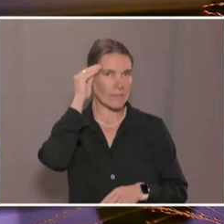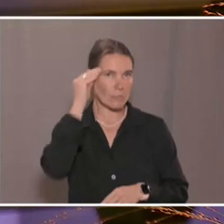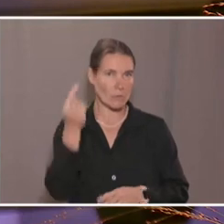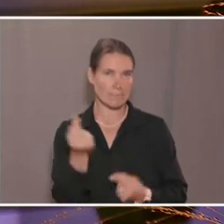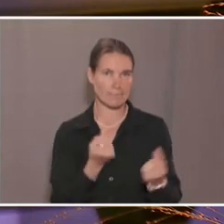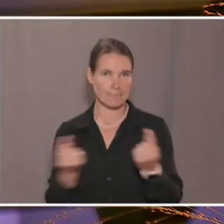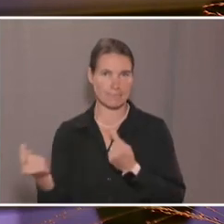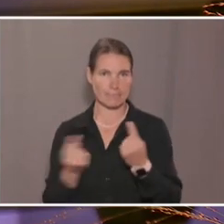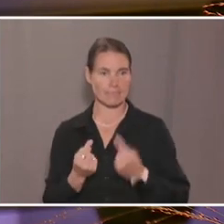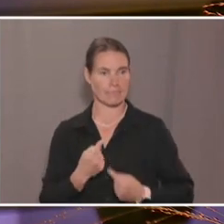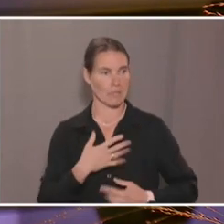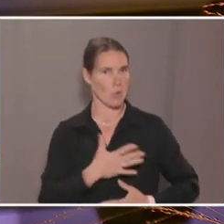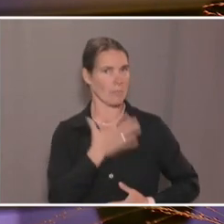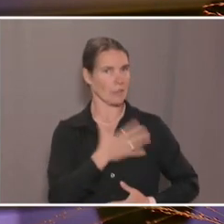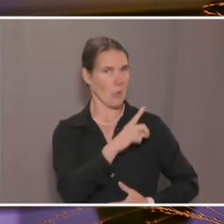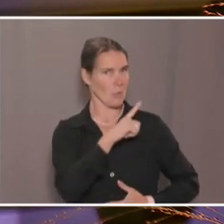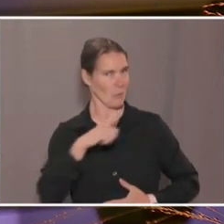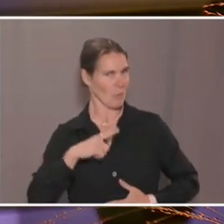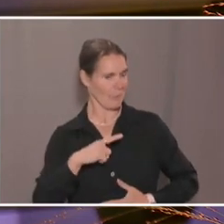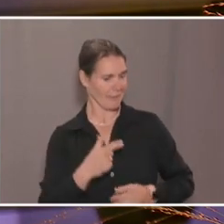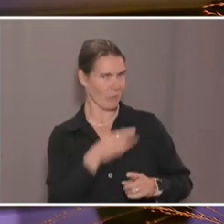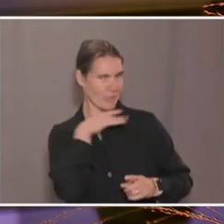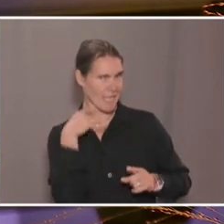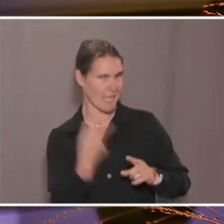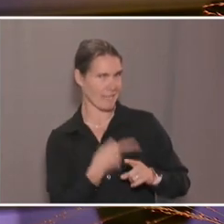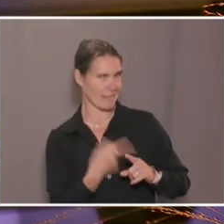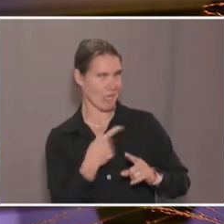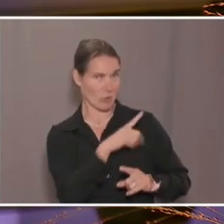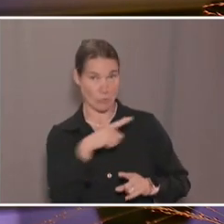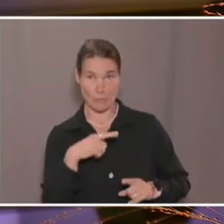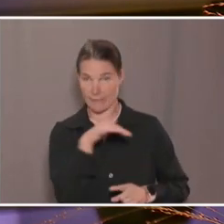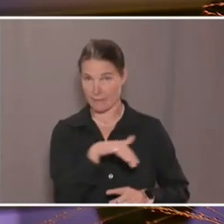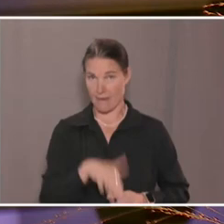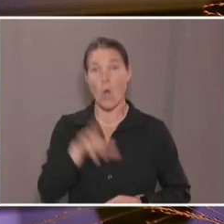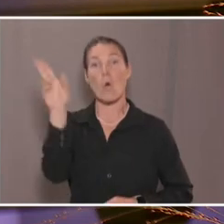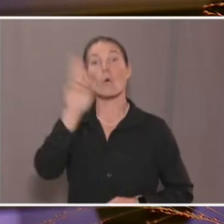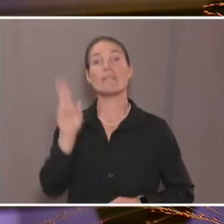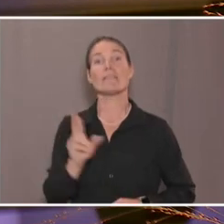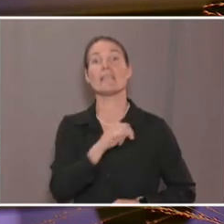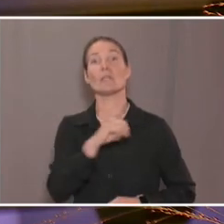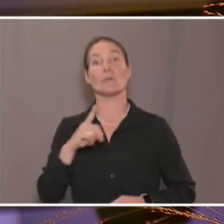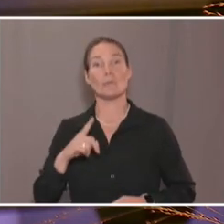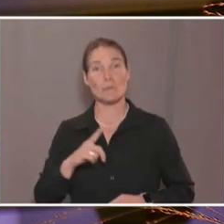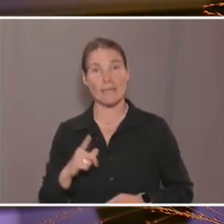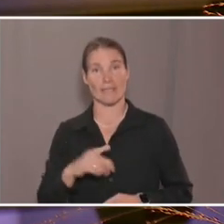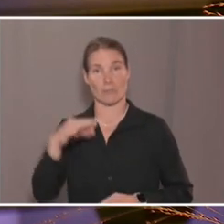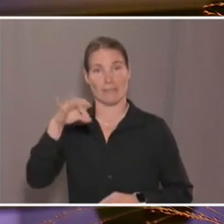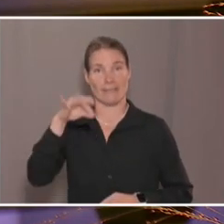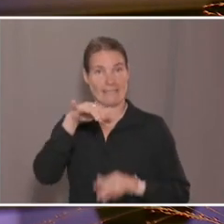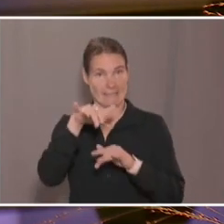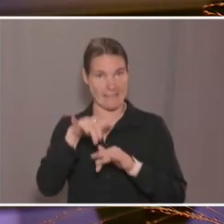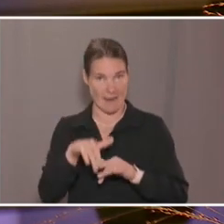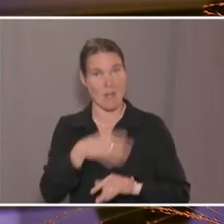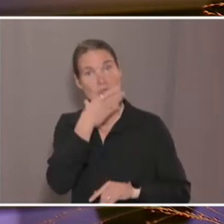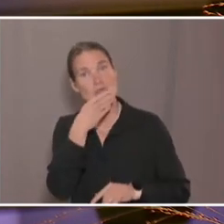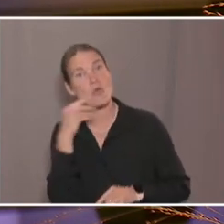Zu meiner Überraschung die Lübecker besonders zahlreich. Die Universität zu Lübeck ist mit ihrer Präsidentin vertreten, Frau Gillesen. Schön, dass